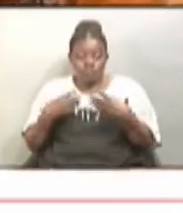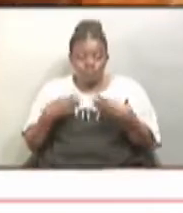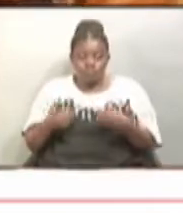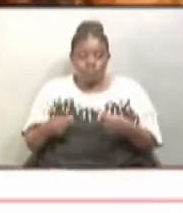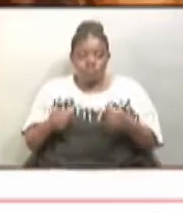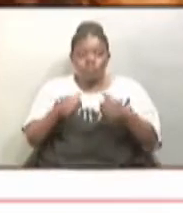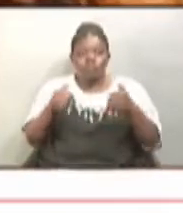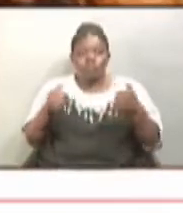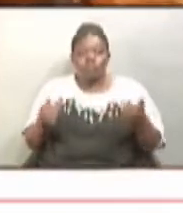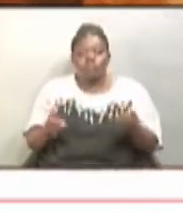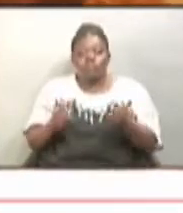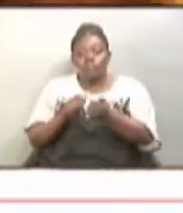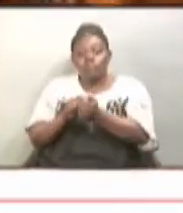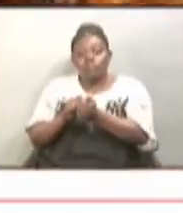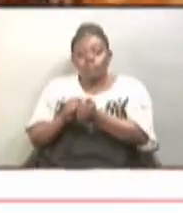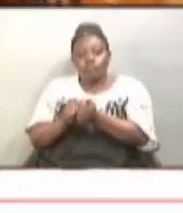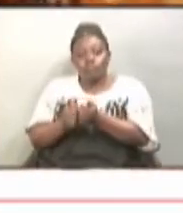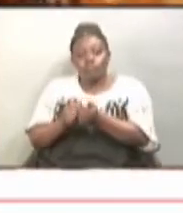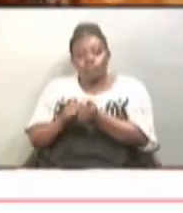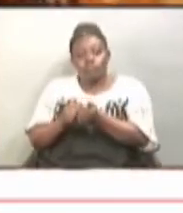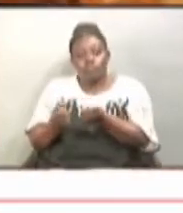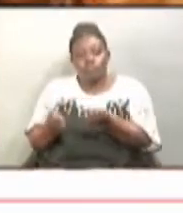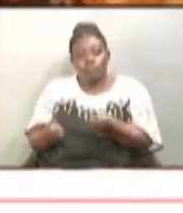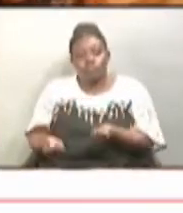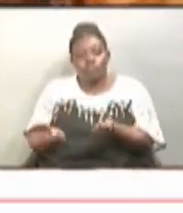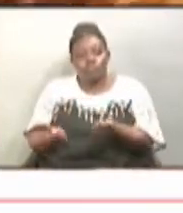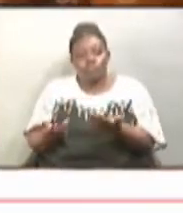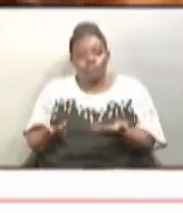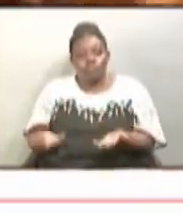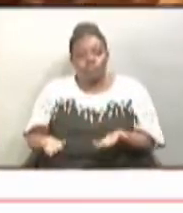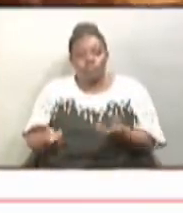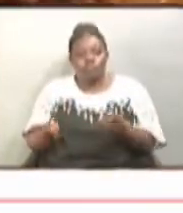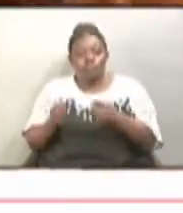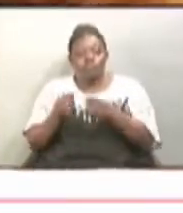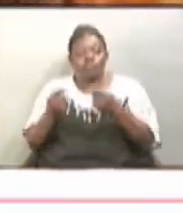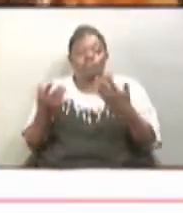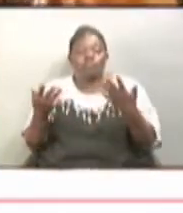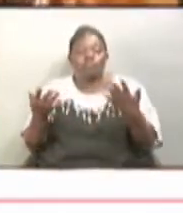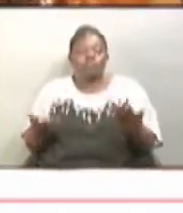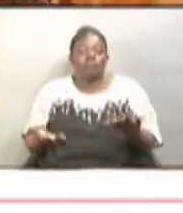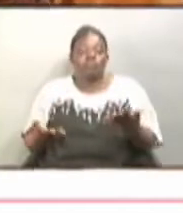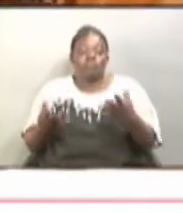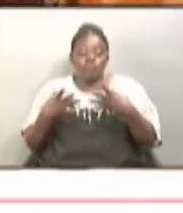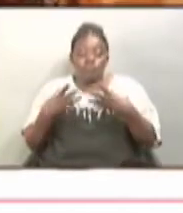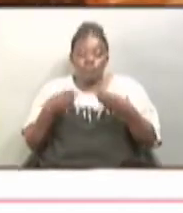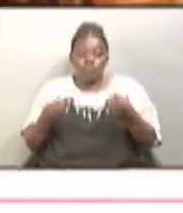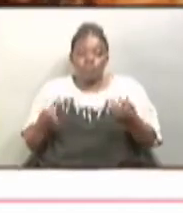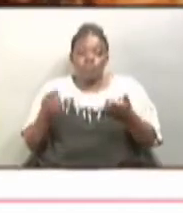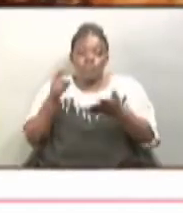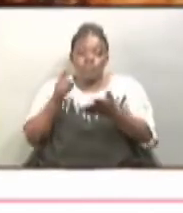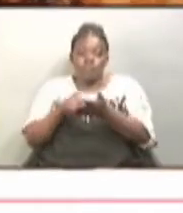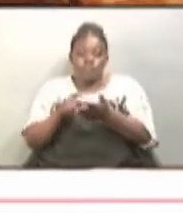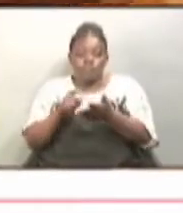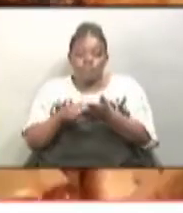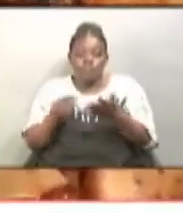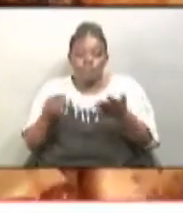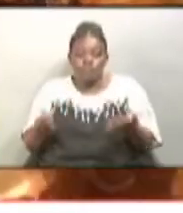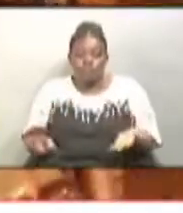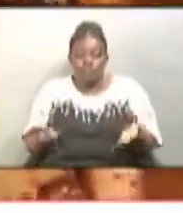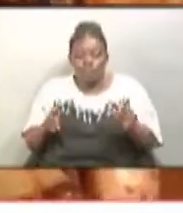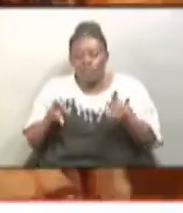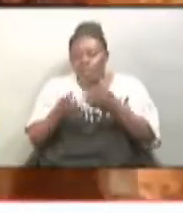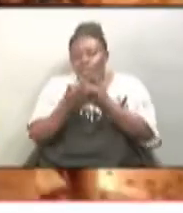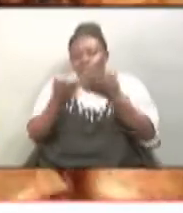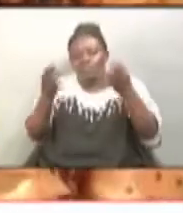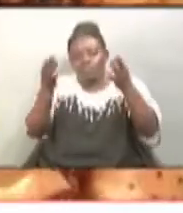nnyo. Ebinyeebwa tuteeka mu matu ne tusiba amatu ne tuwanika. Ebijanjaalo, eggobe, entungo